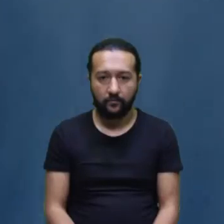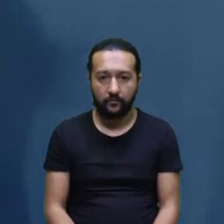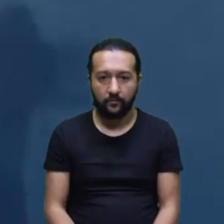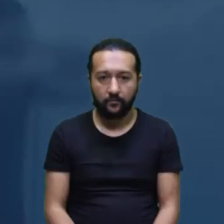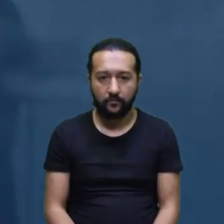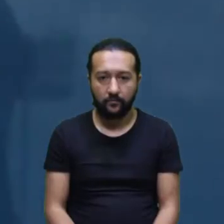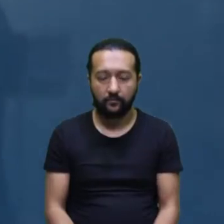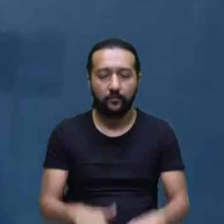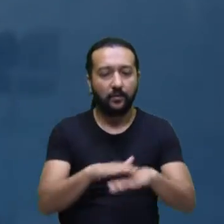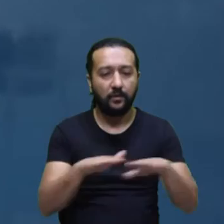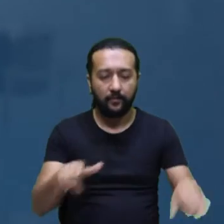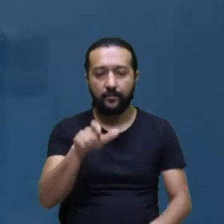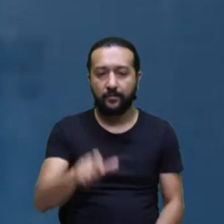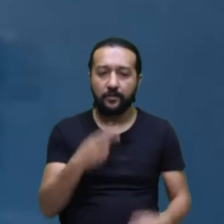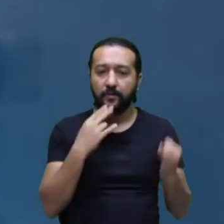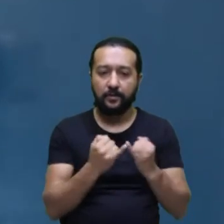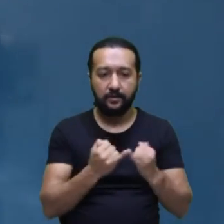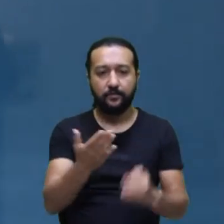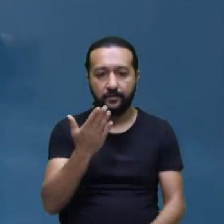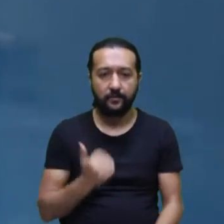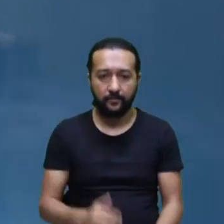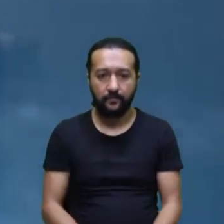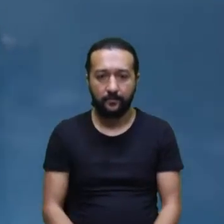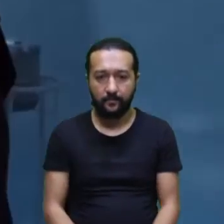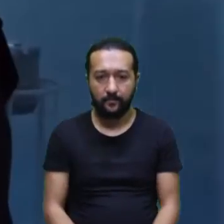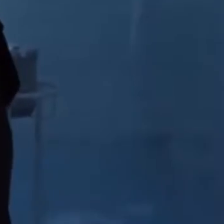çekti. Tamam bacım. Gel.